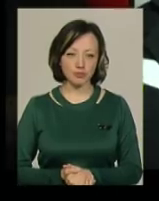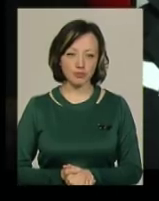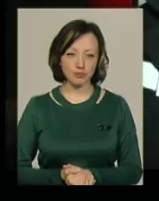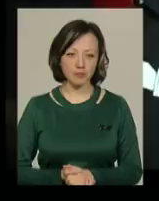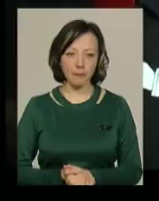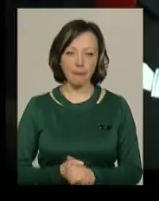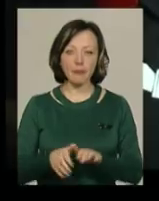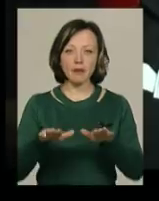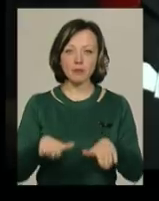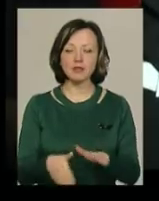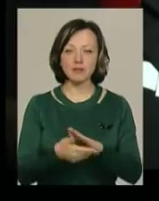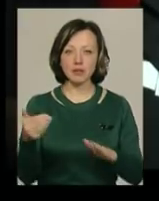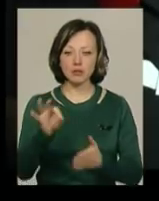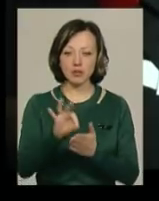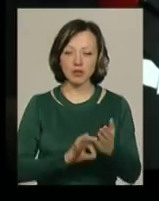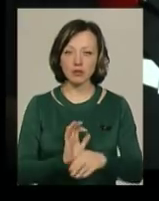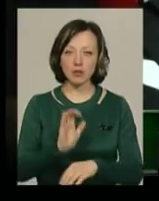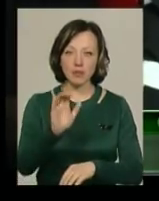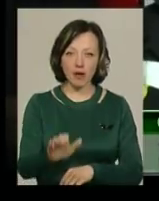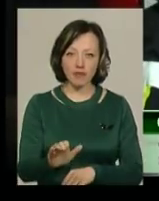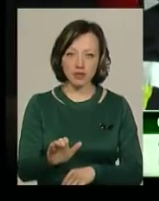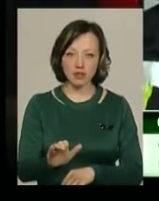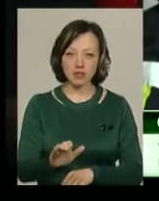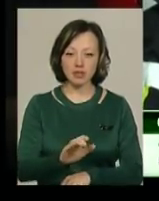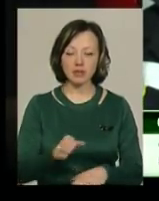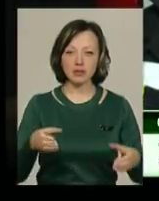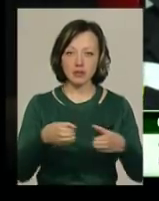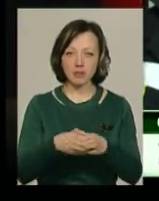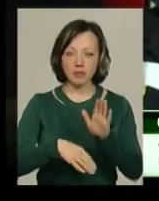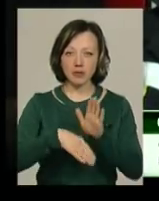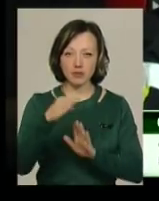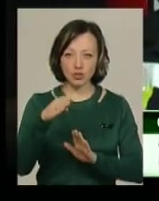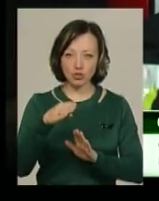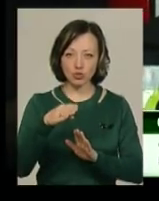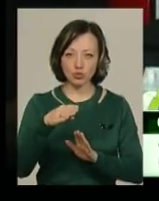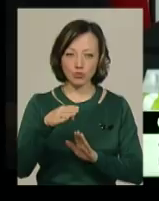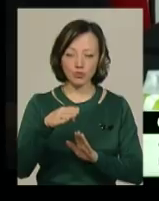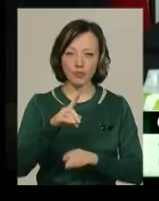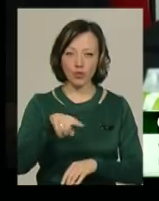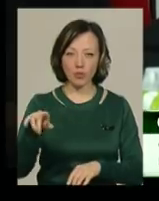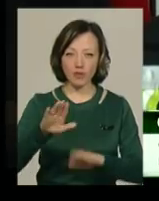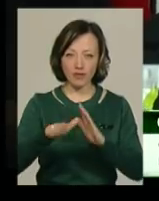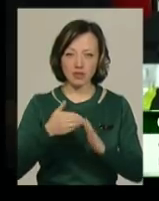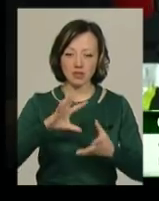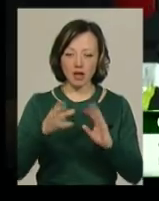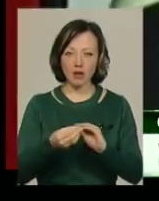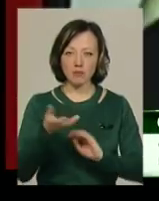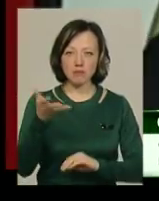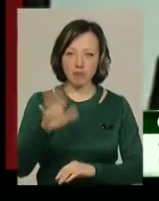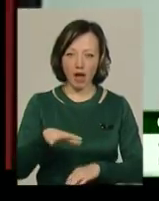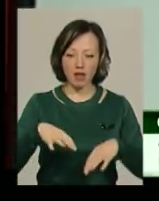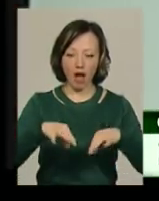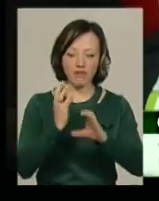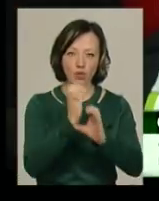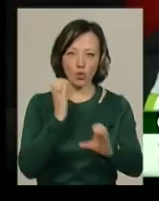До місця виклику відразу було направлено сили і засоби по підвищеному номеру виклику, в загальному 5 автоцистерн